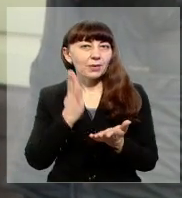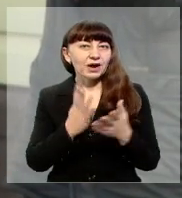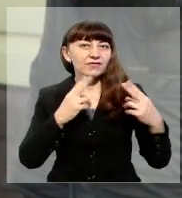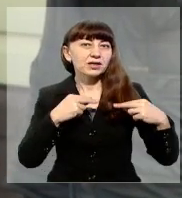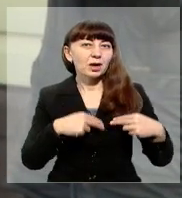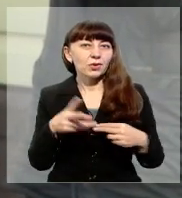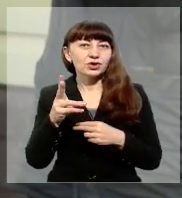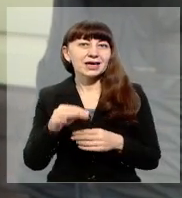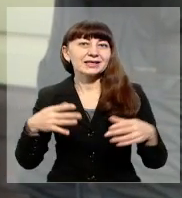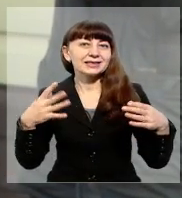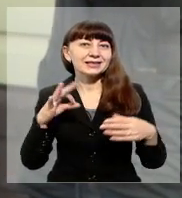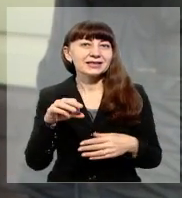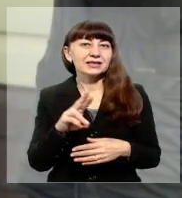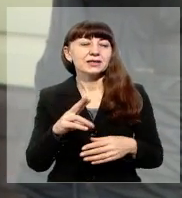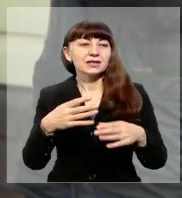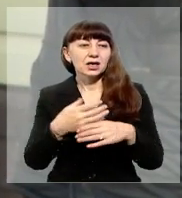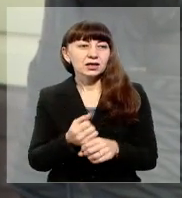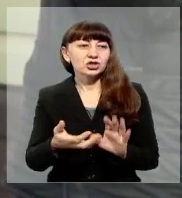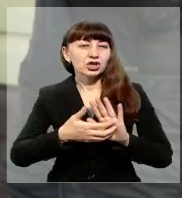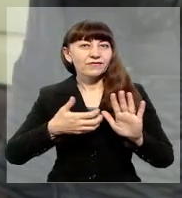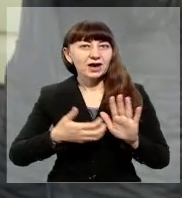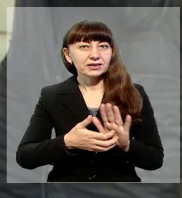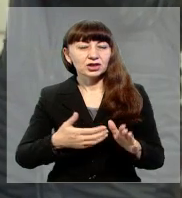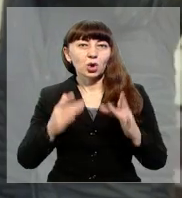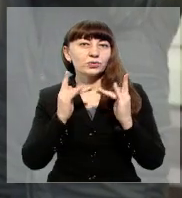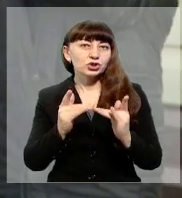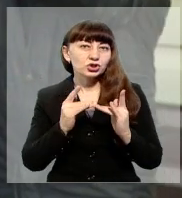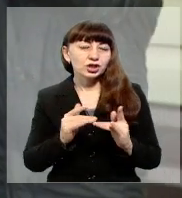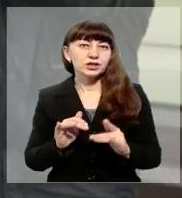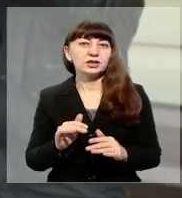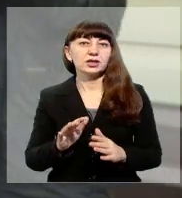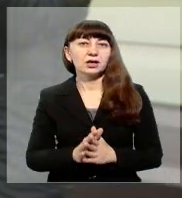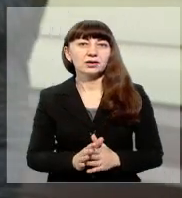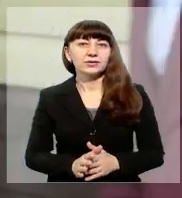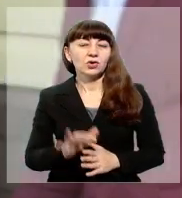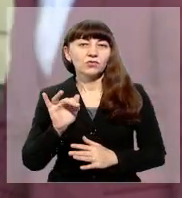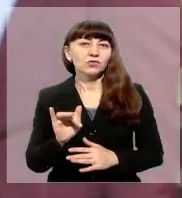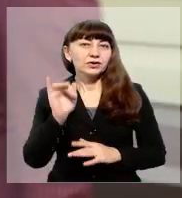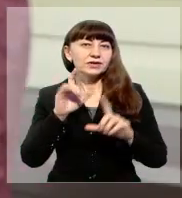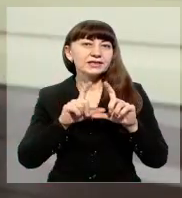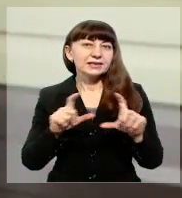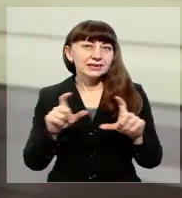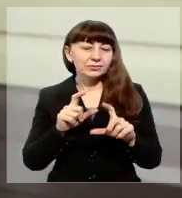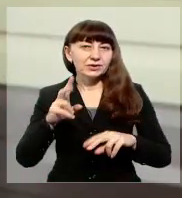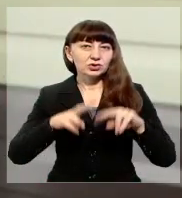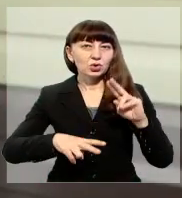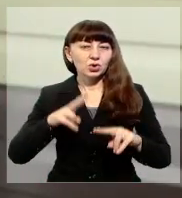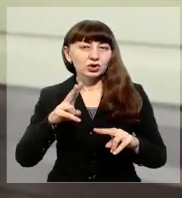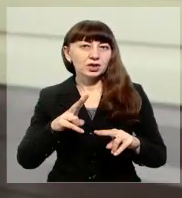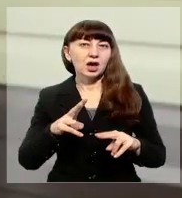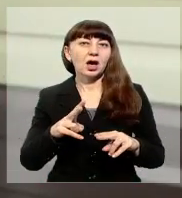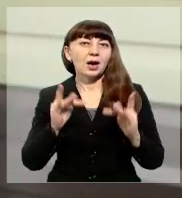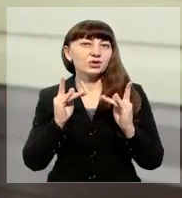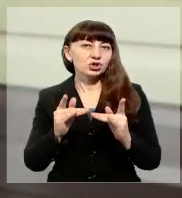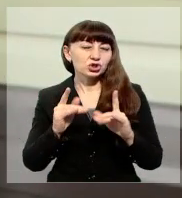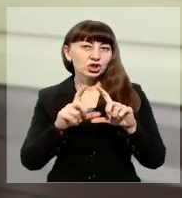тапшылығын азайту үшін мақсатты түрде жұмыс істеп жатырмыз. Университетте 324 орындық жатақхана салынып, бүгін міне ашылуы өтіп жатыр. Осылайша